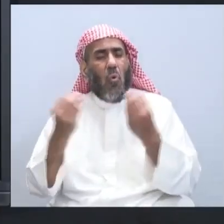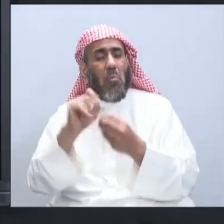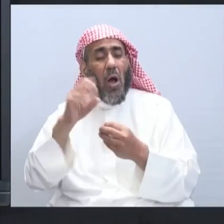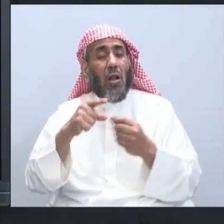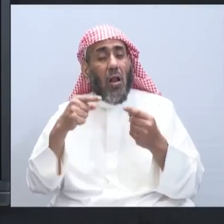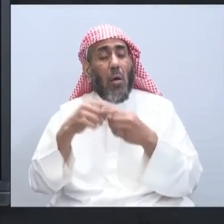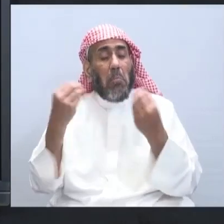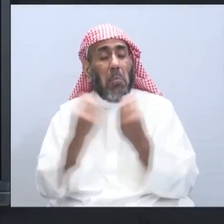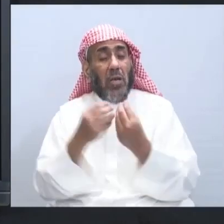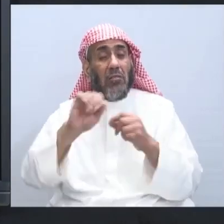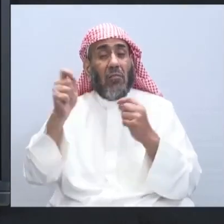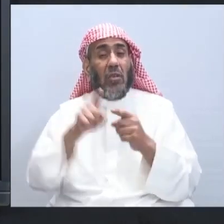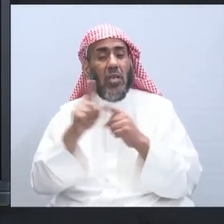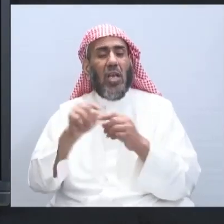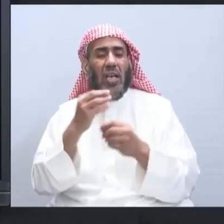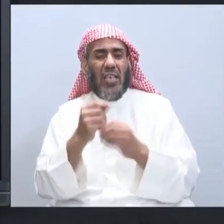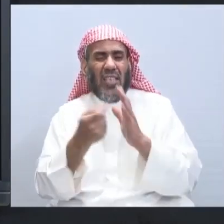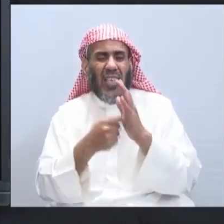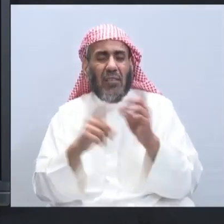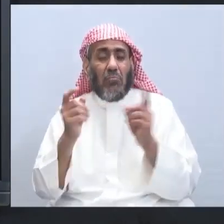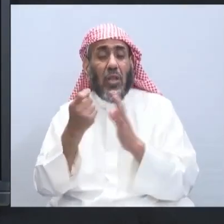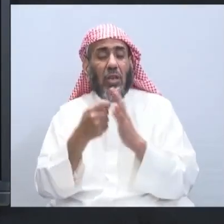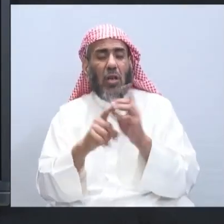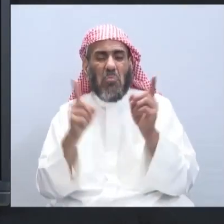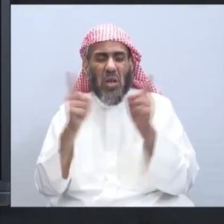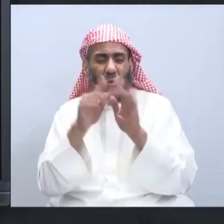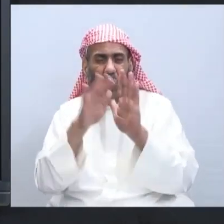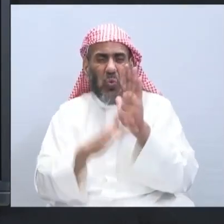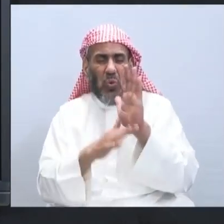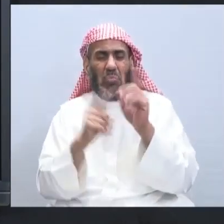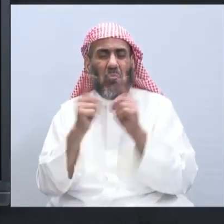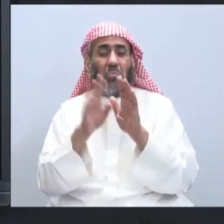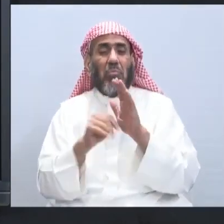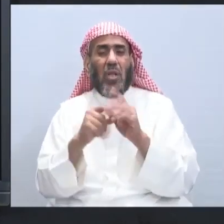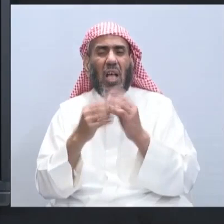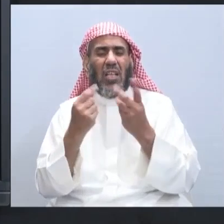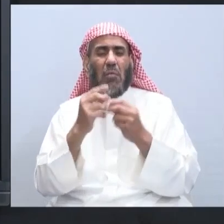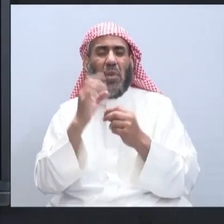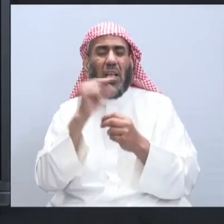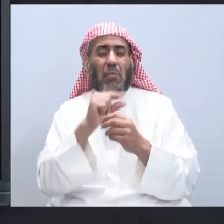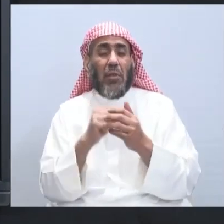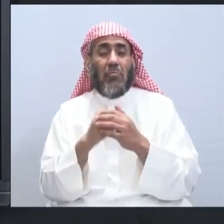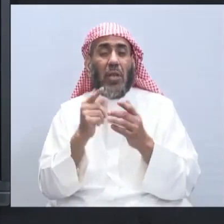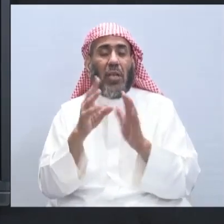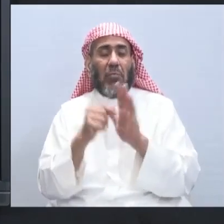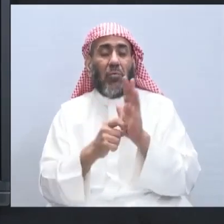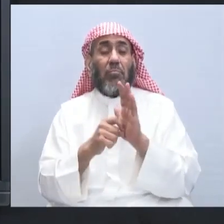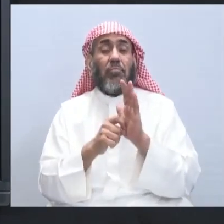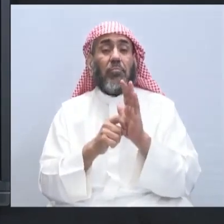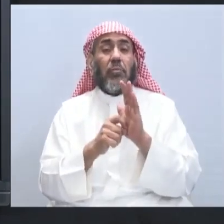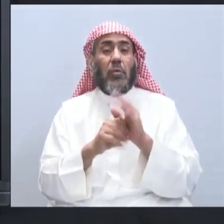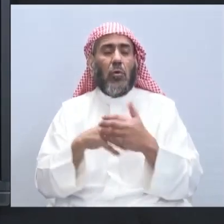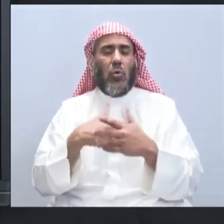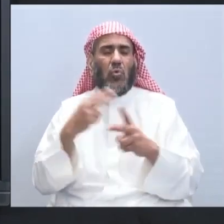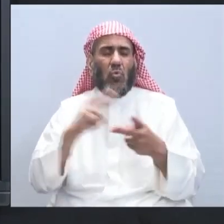الصحف في البدايه طبعا هي قطعه نثريه محدوده الطول قطعه نثريه بعضهم عدها بالكلمات لكن قطعه نثريه محد الطول